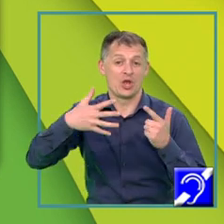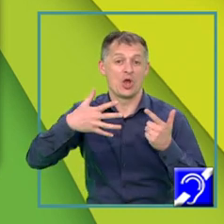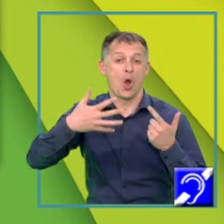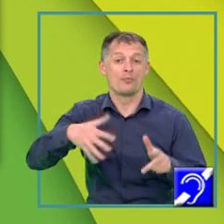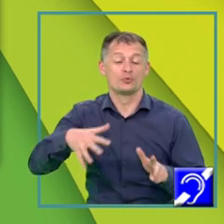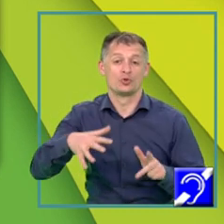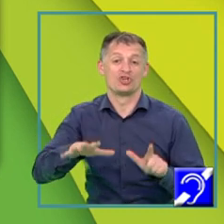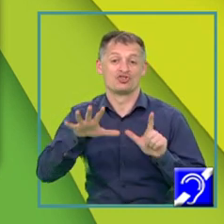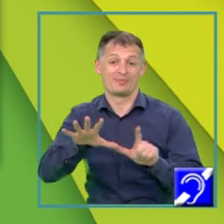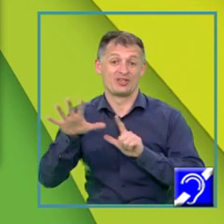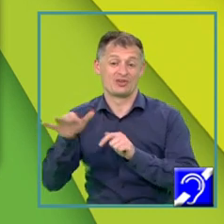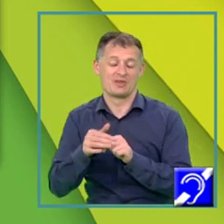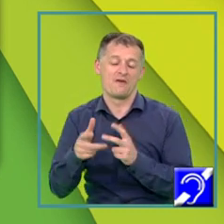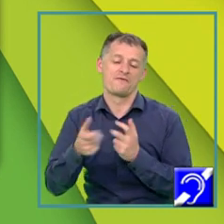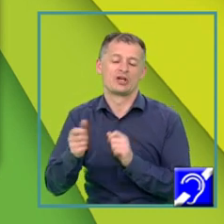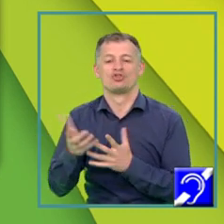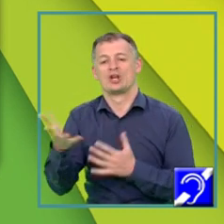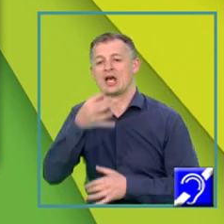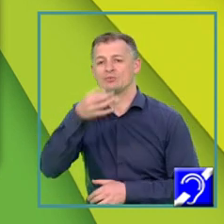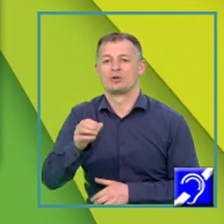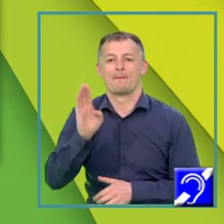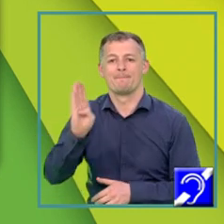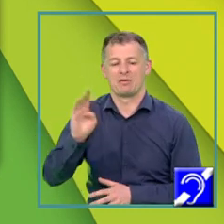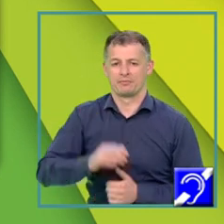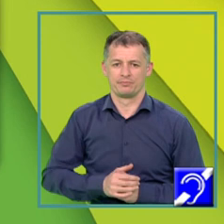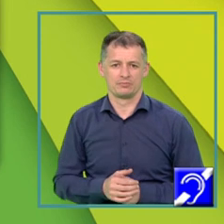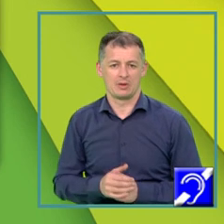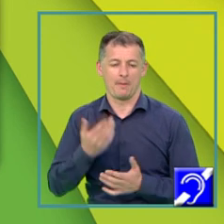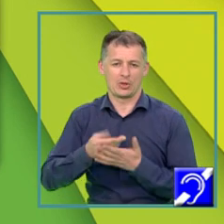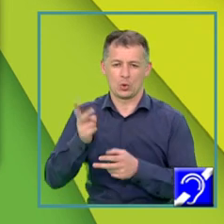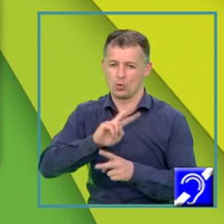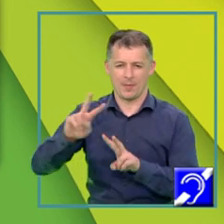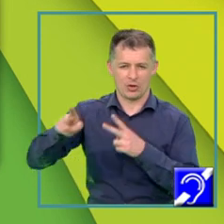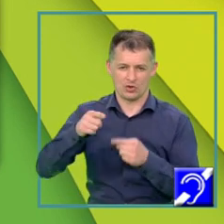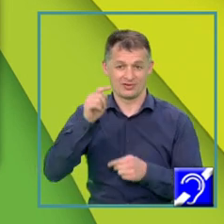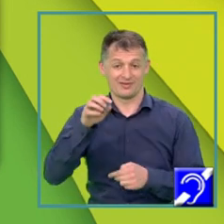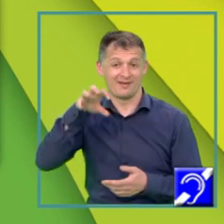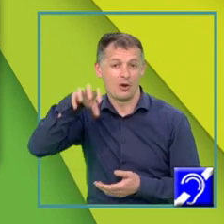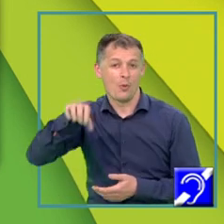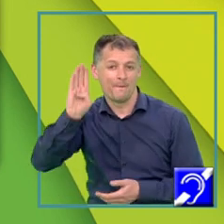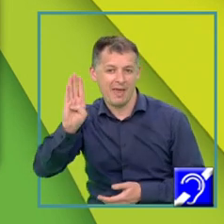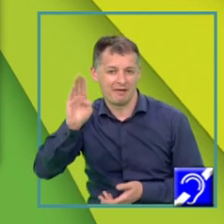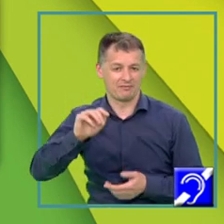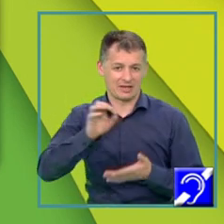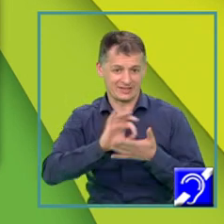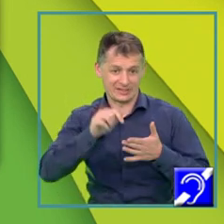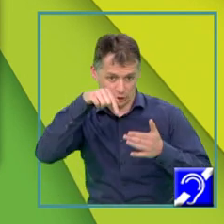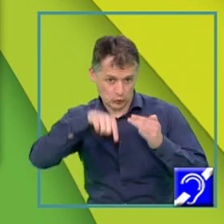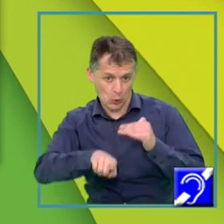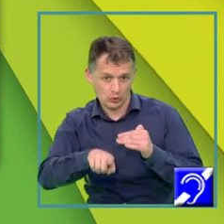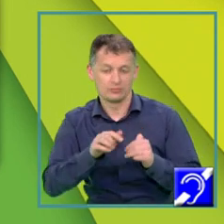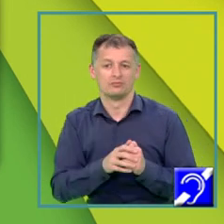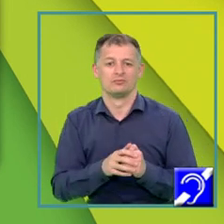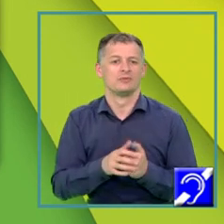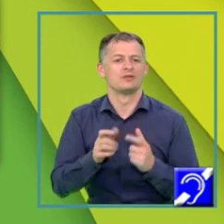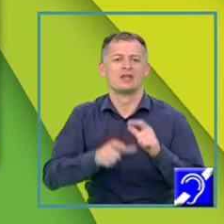1877, în afara celor la care se referă sursa B. Ca să nu ne mai întoarcem la slide-ul cu sursa B, v-am scris eu, jos, aici,